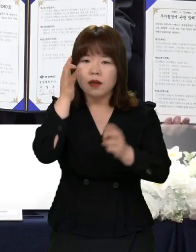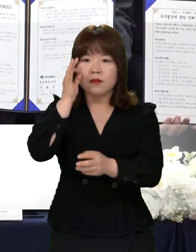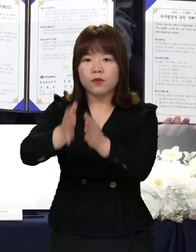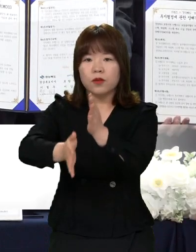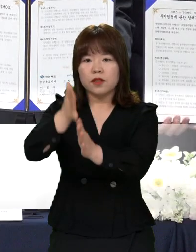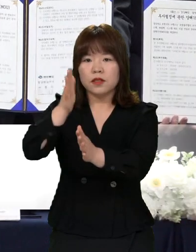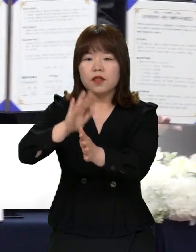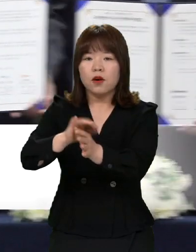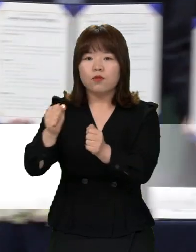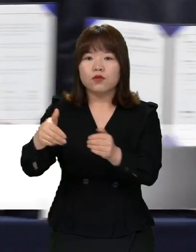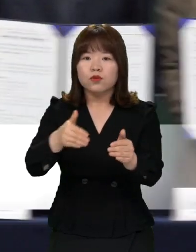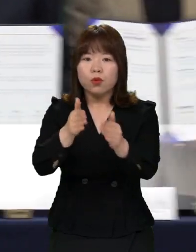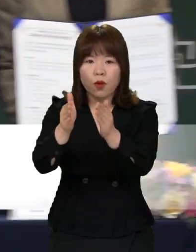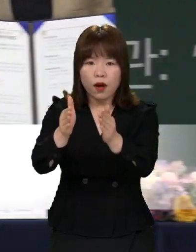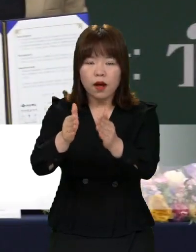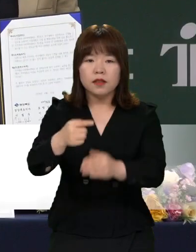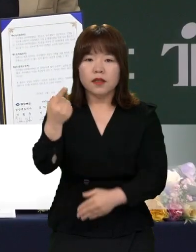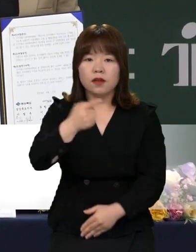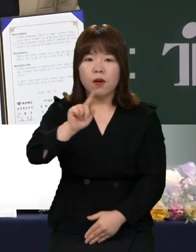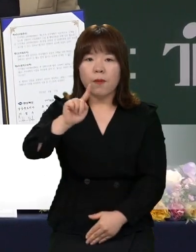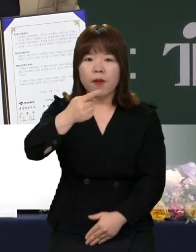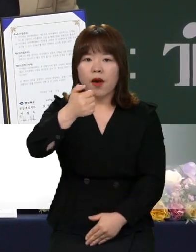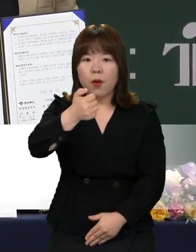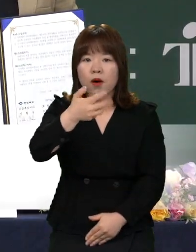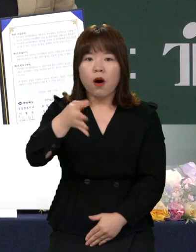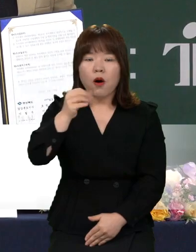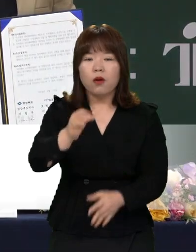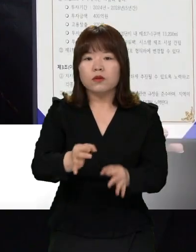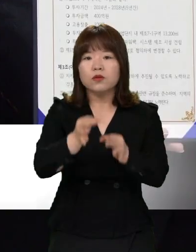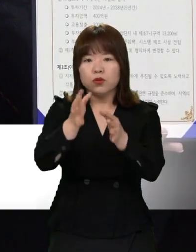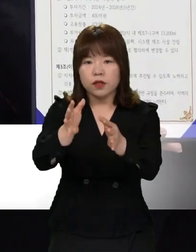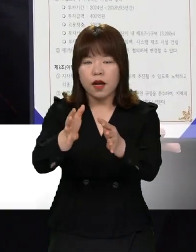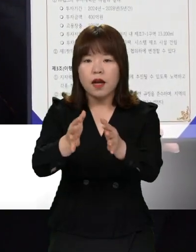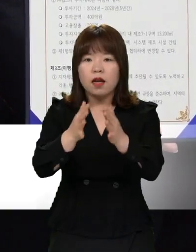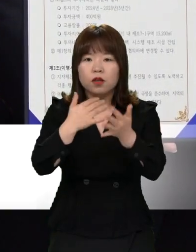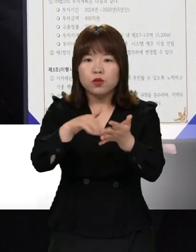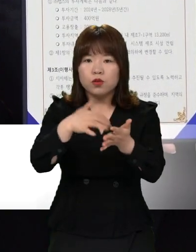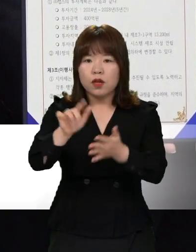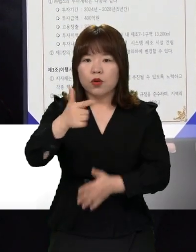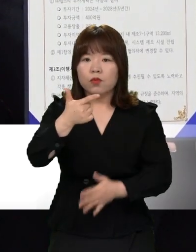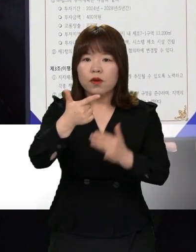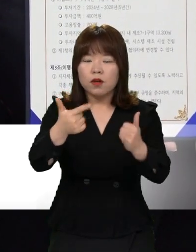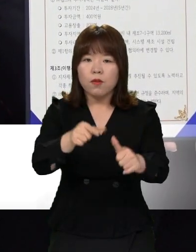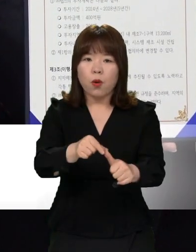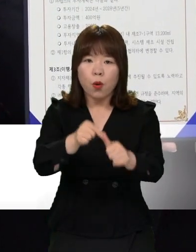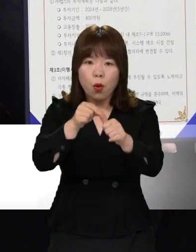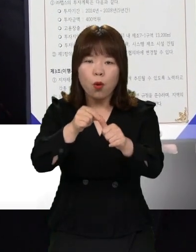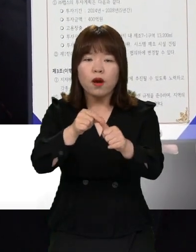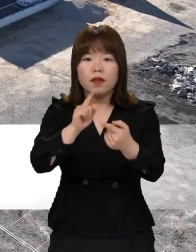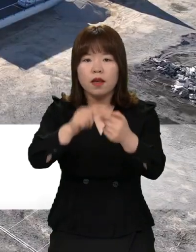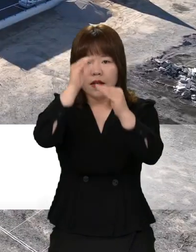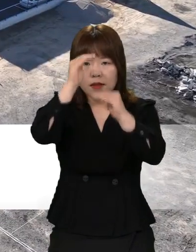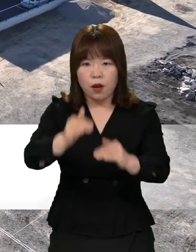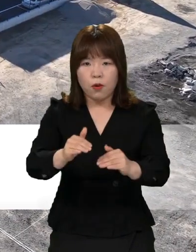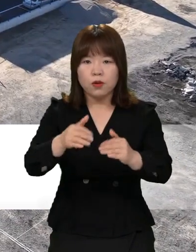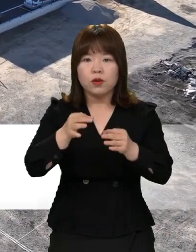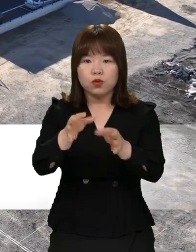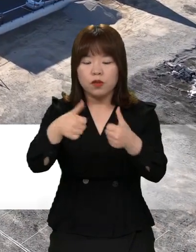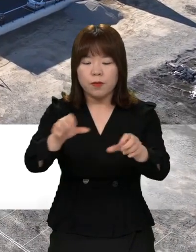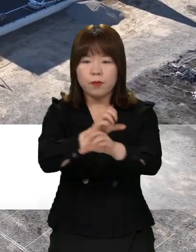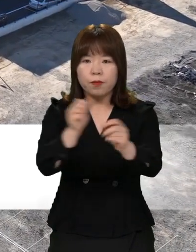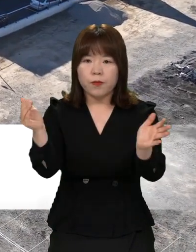포항시, 경북도와 1,150억 원 투자, 약 600여 명의 고용 창출을 내용으로 하는 투자